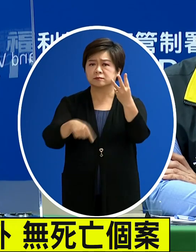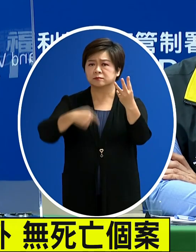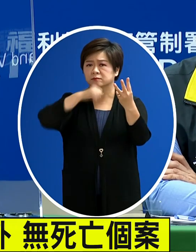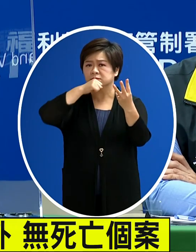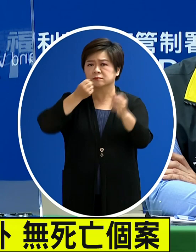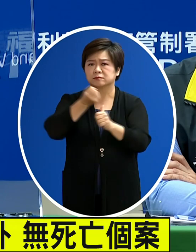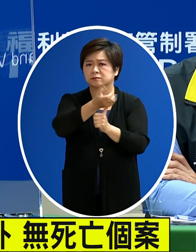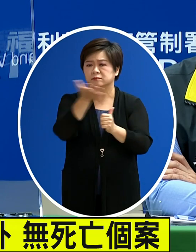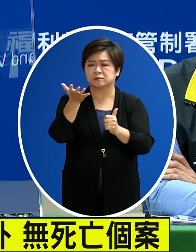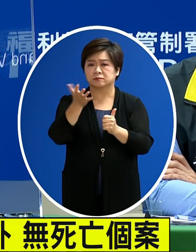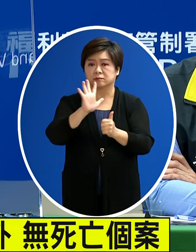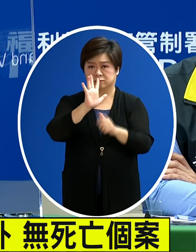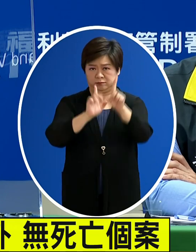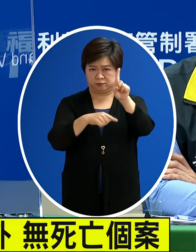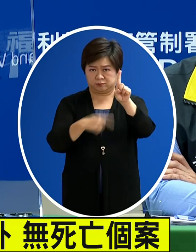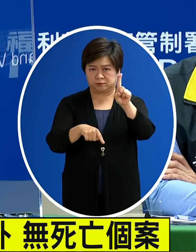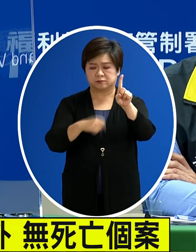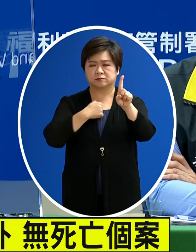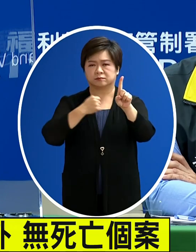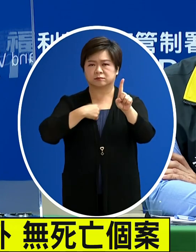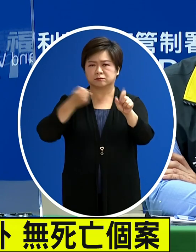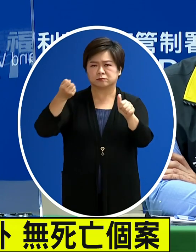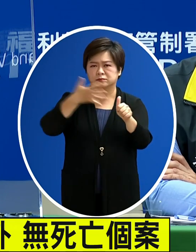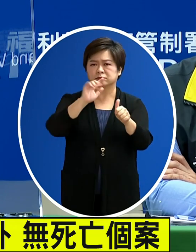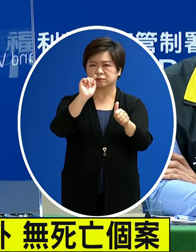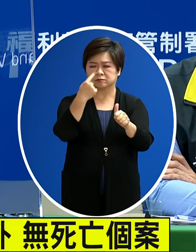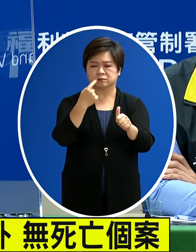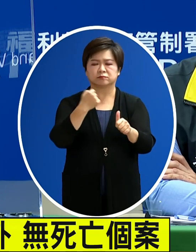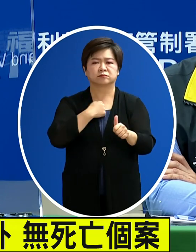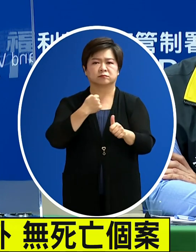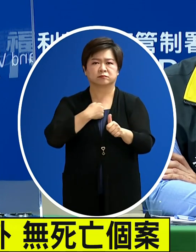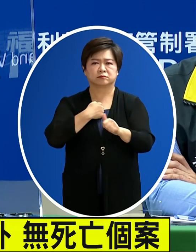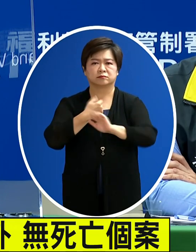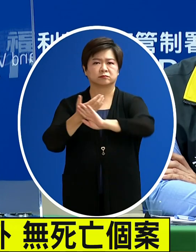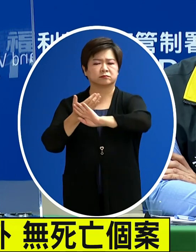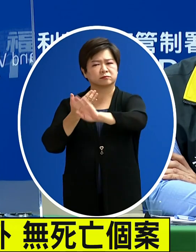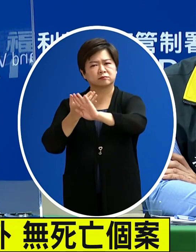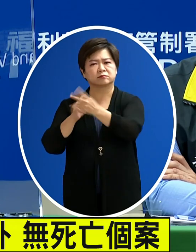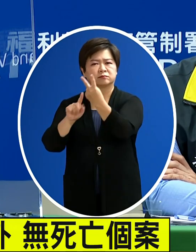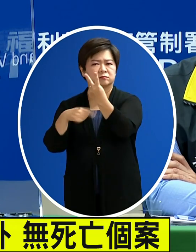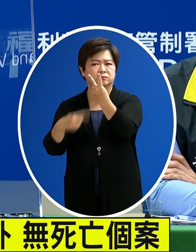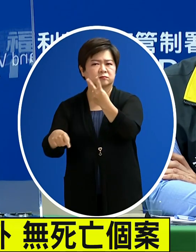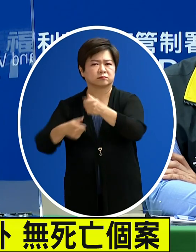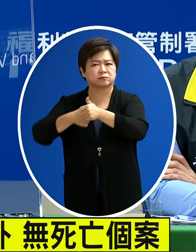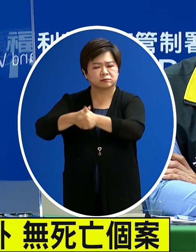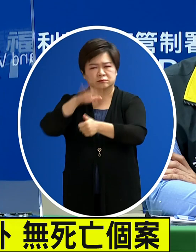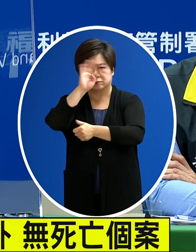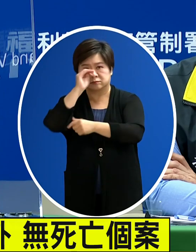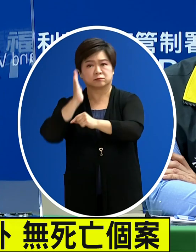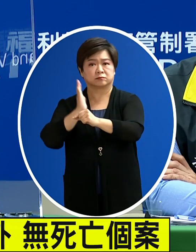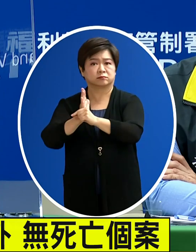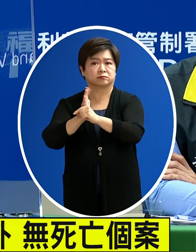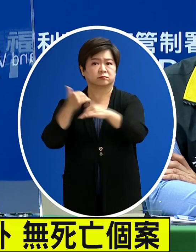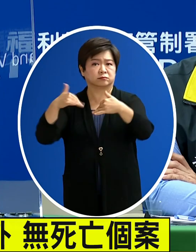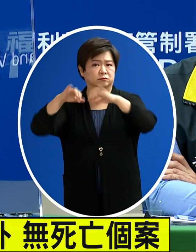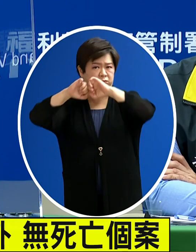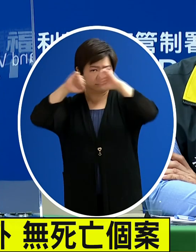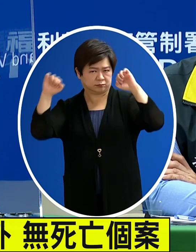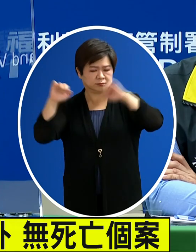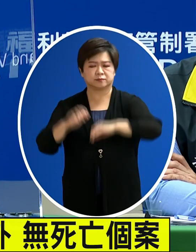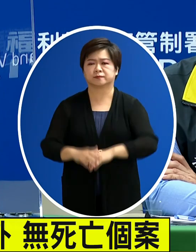例有1例已经知道是有感染源有关联的，那2例关联不明，那持续做疫调。然